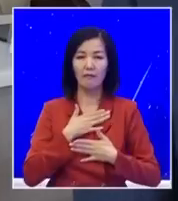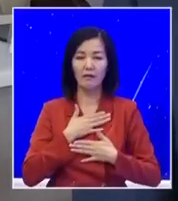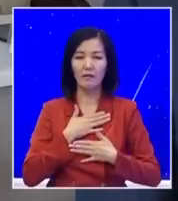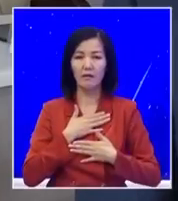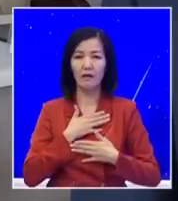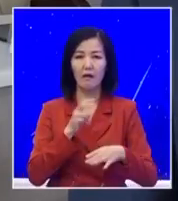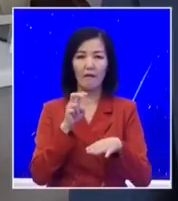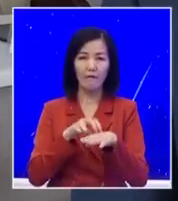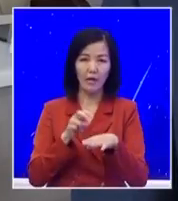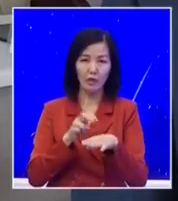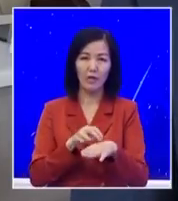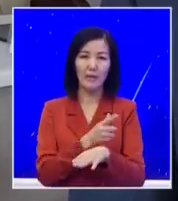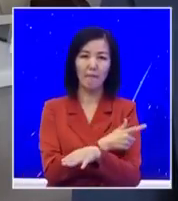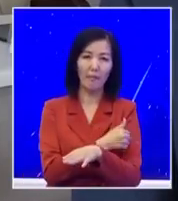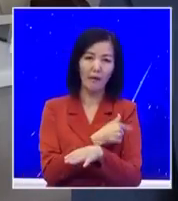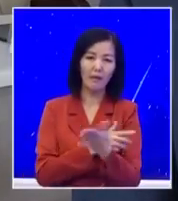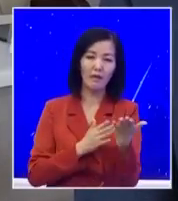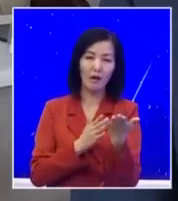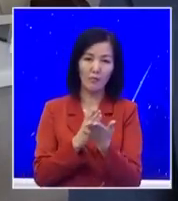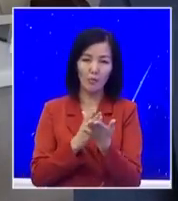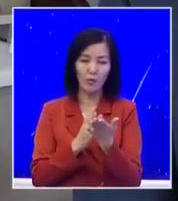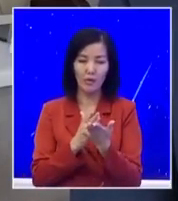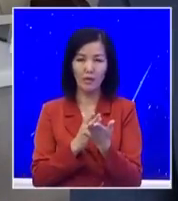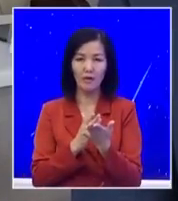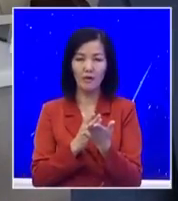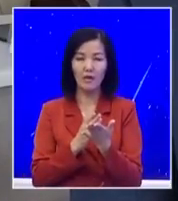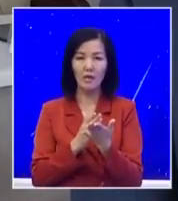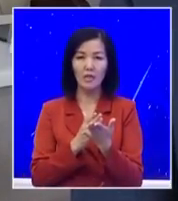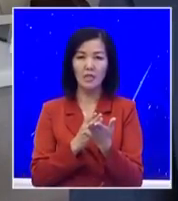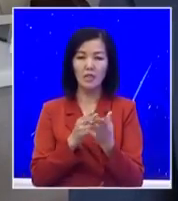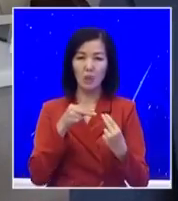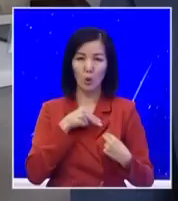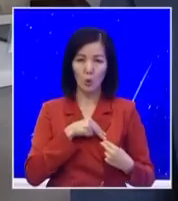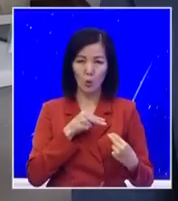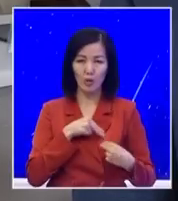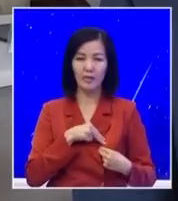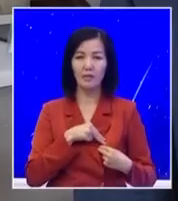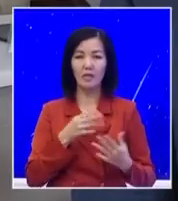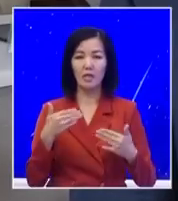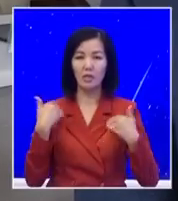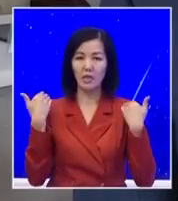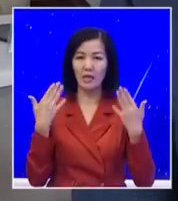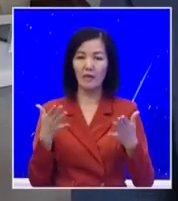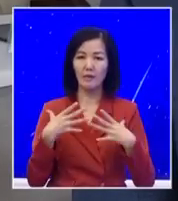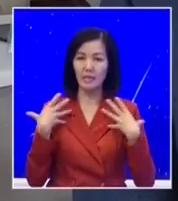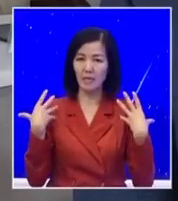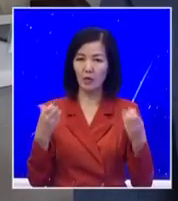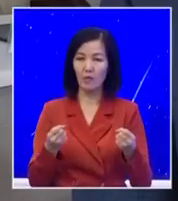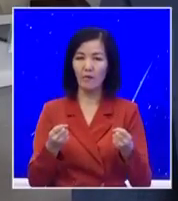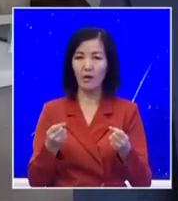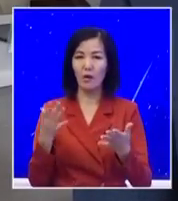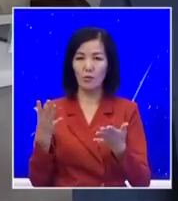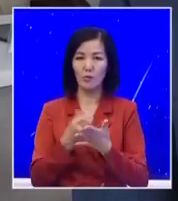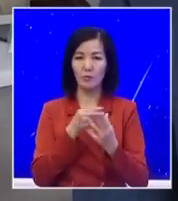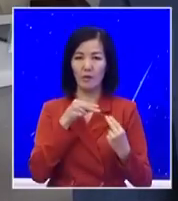доблестных врачей с этим неотверженным трудом. Желаем им крепкого здоровья,